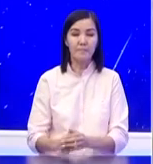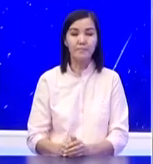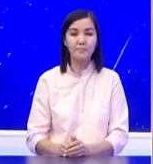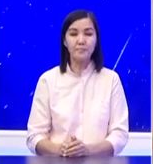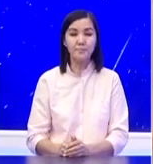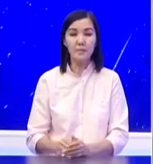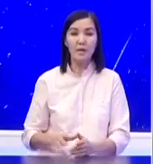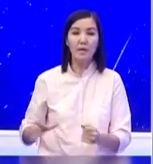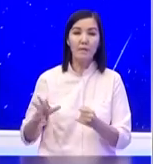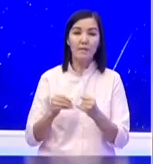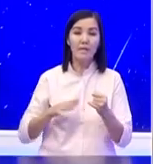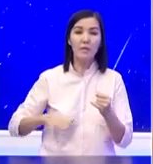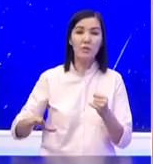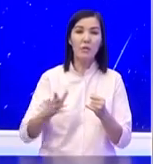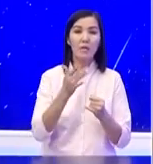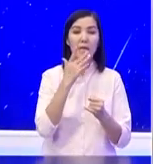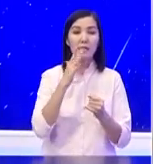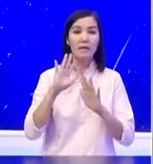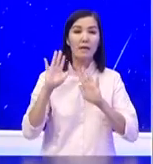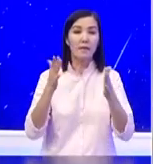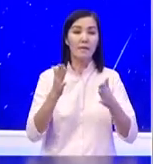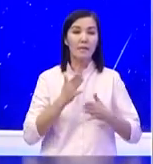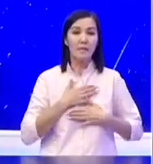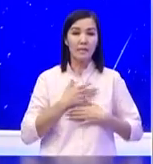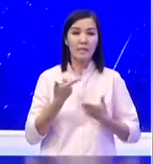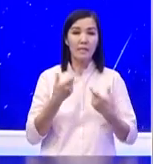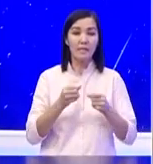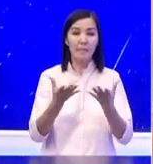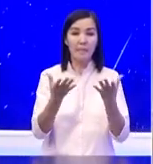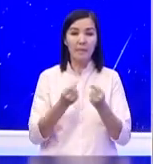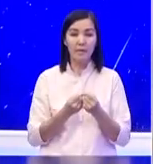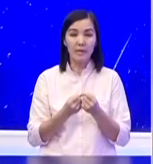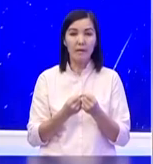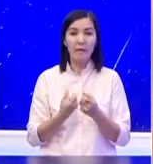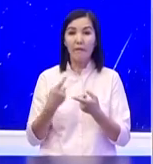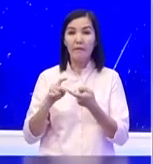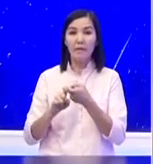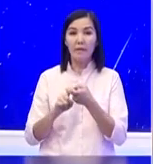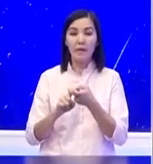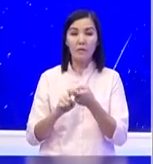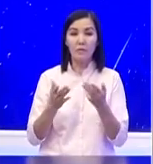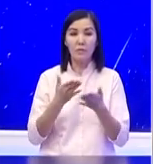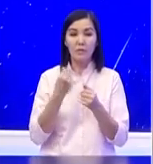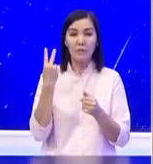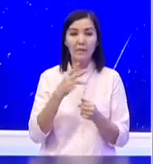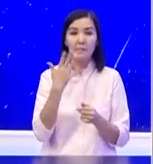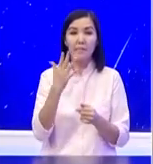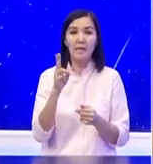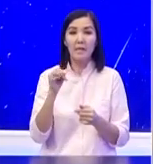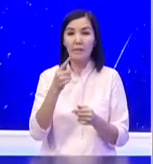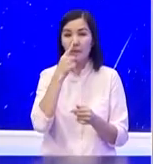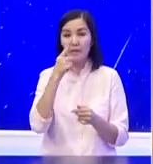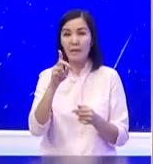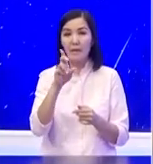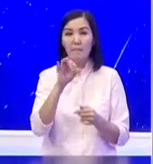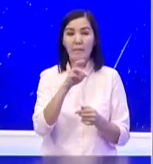К территории национального парка Алтынемель наш участок, где мы добываем известняк, не относится. Он расположен в 25 километрах от села Баши